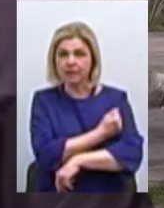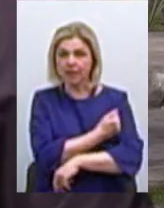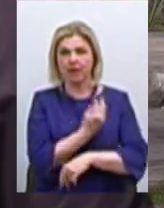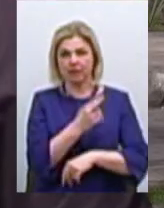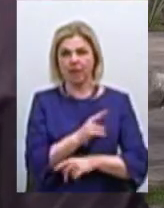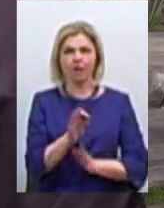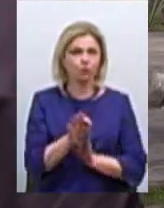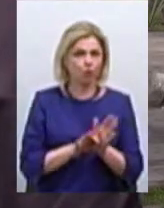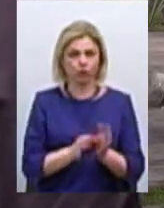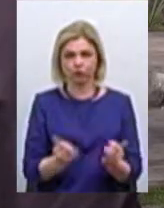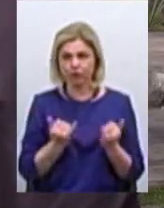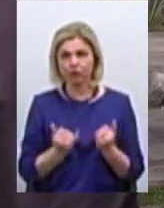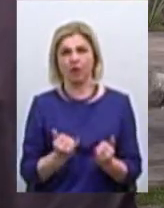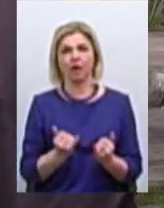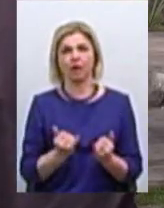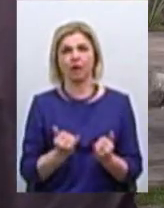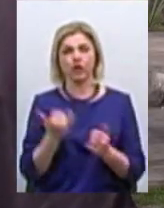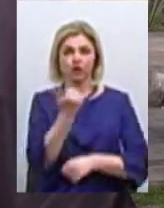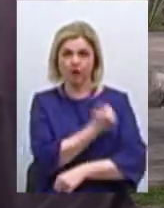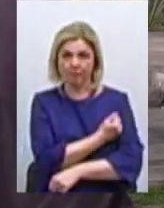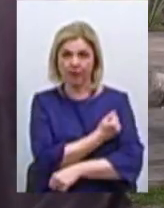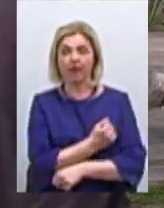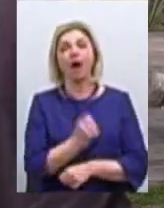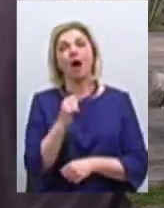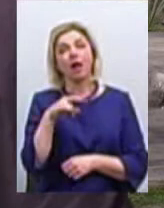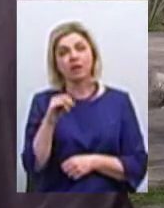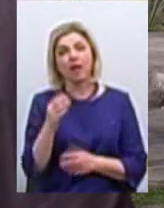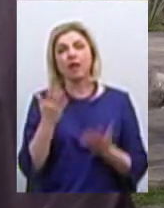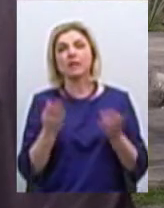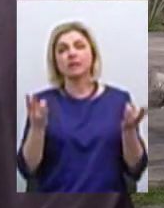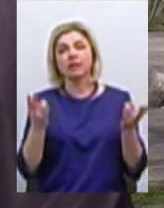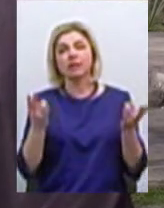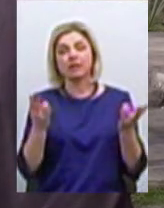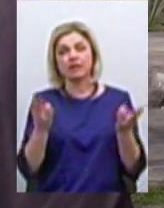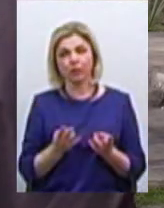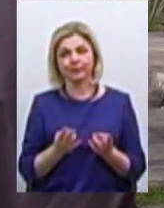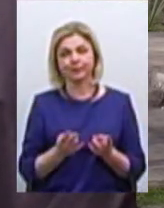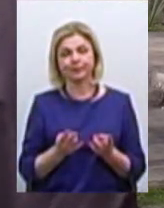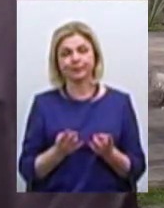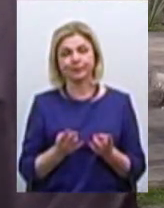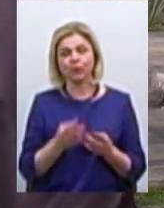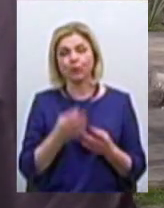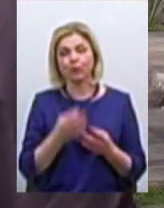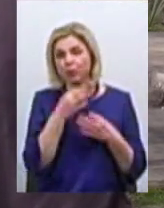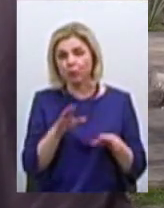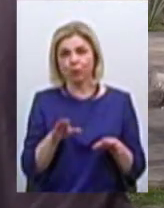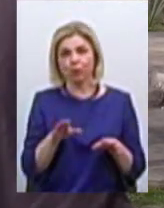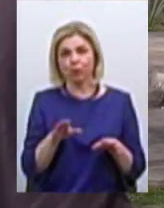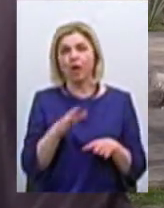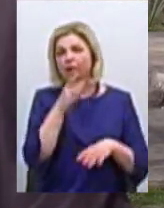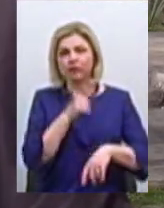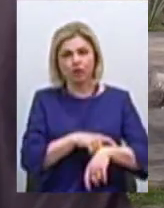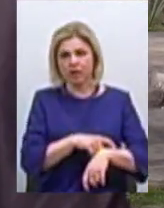ургентного, тобто для негайного щеплення, але у разі необхідності у будь-яку годину